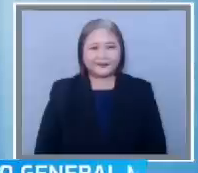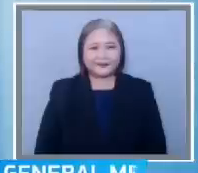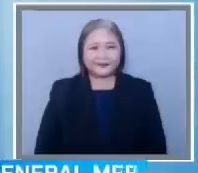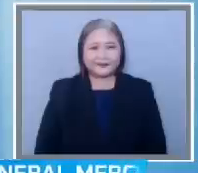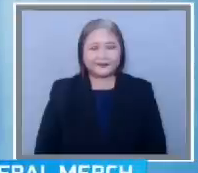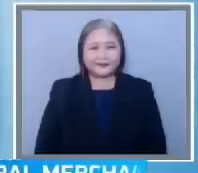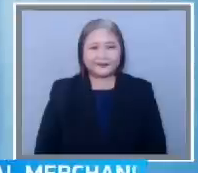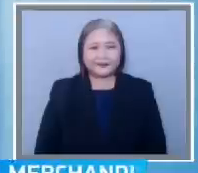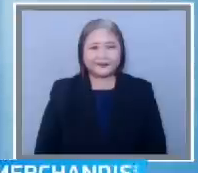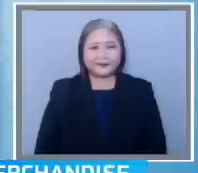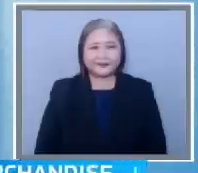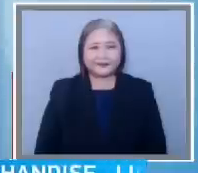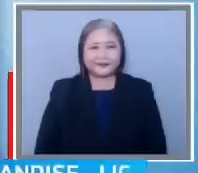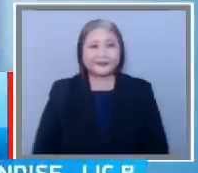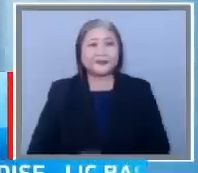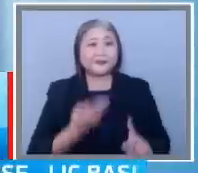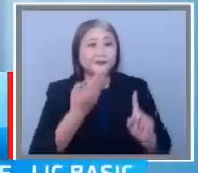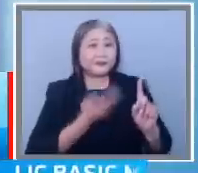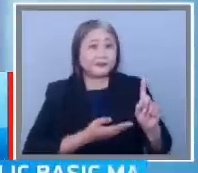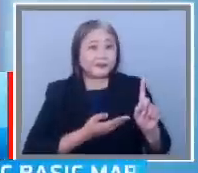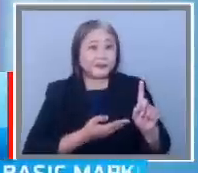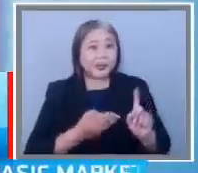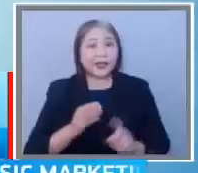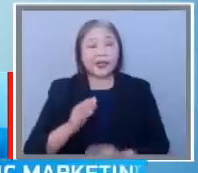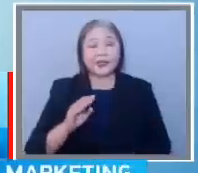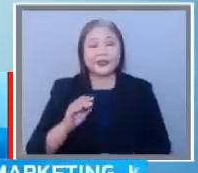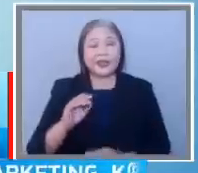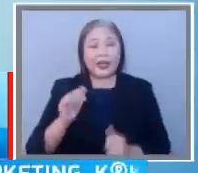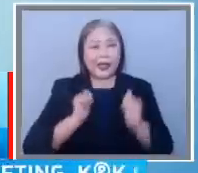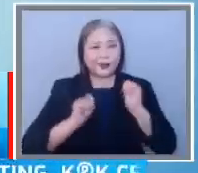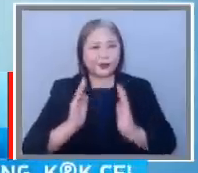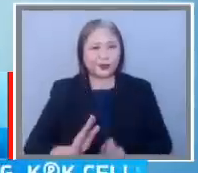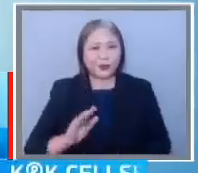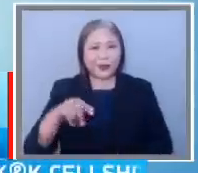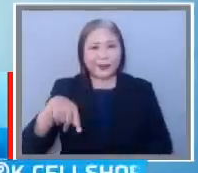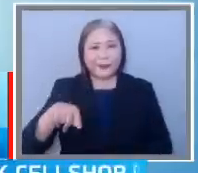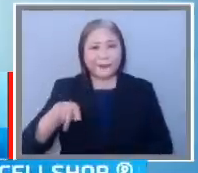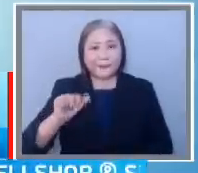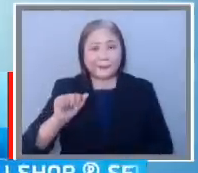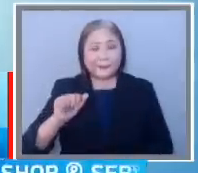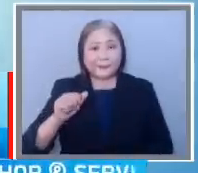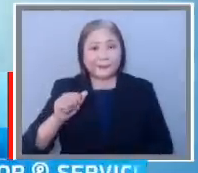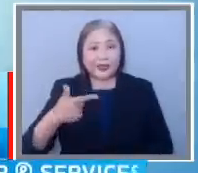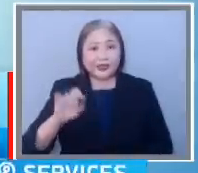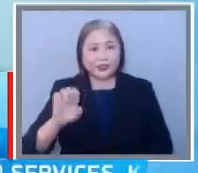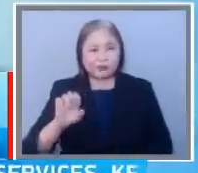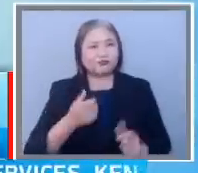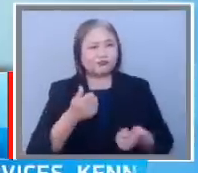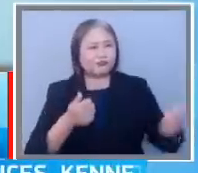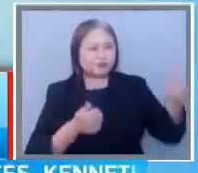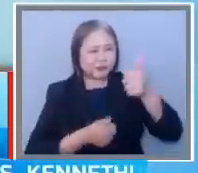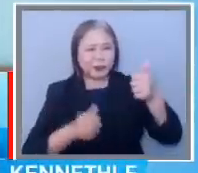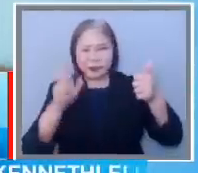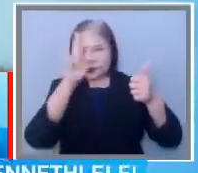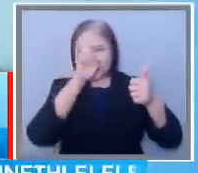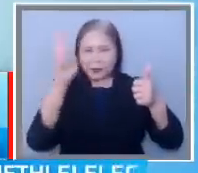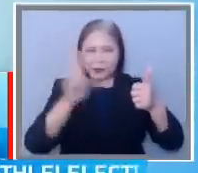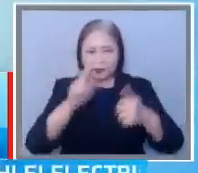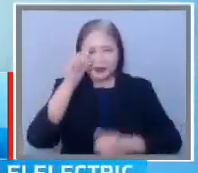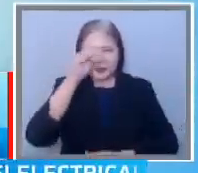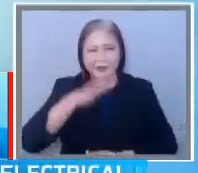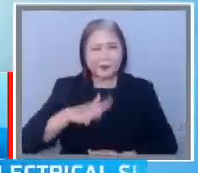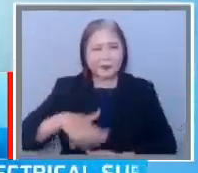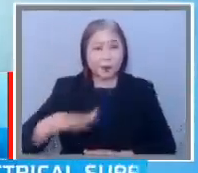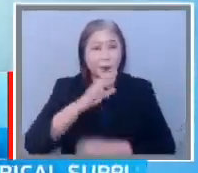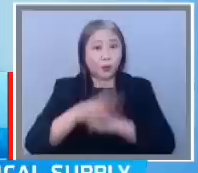Si Bridgerton actor Reggae John Page ang nanguna sa mga pinakagwapong lalaki sa buong mundo according